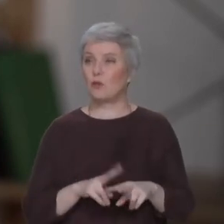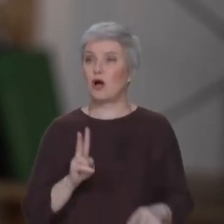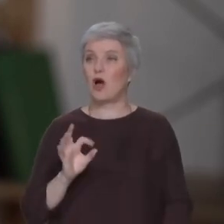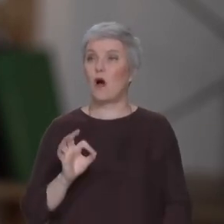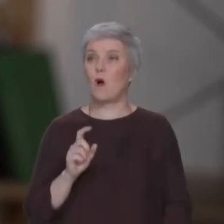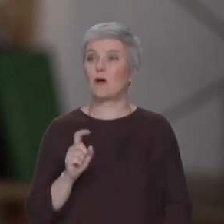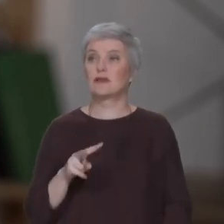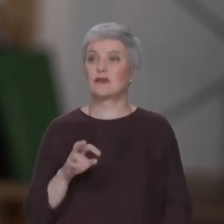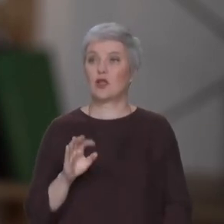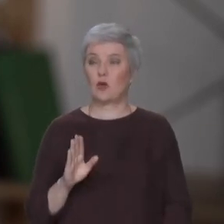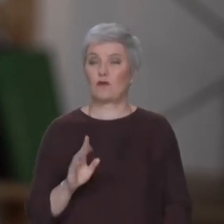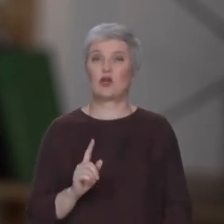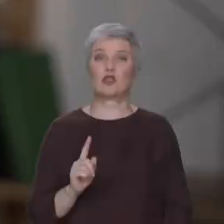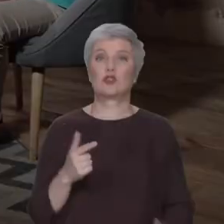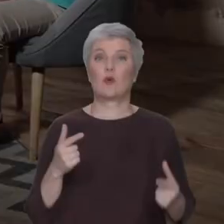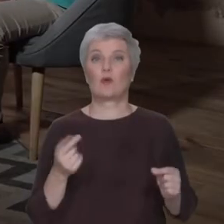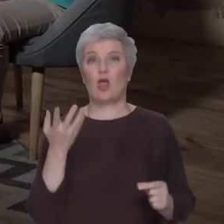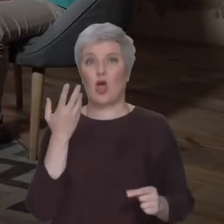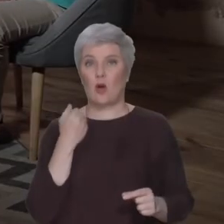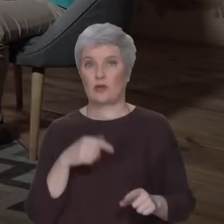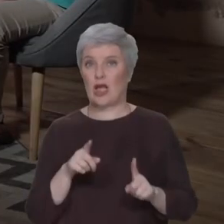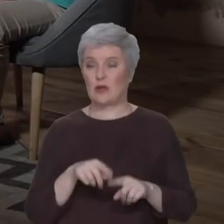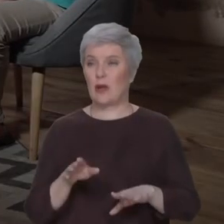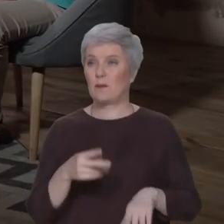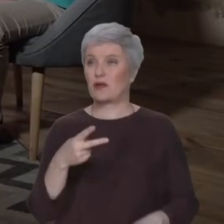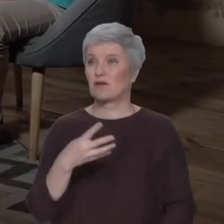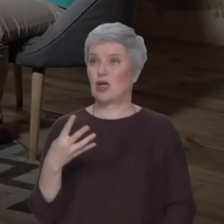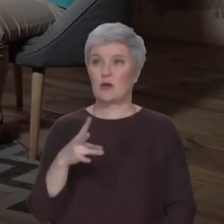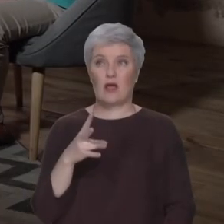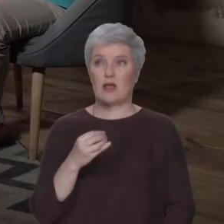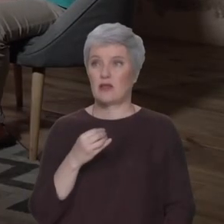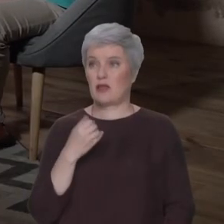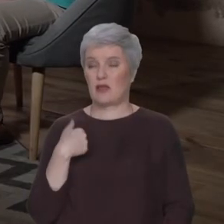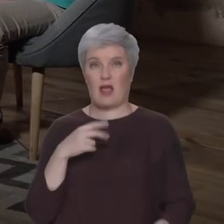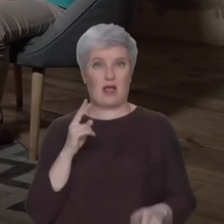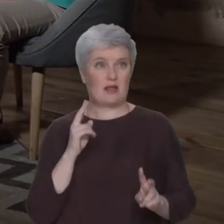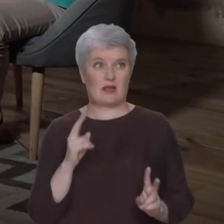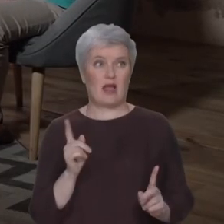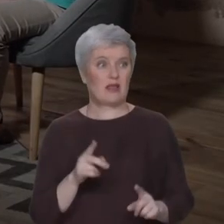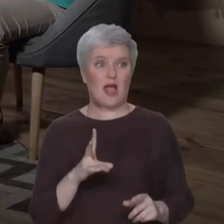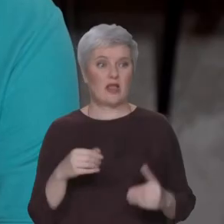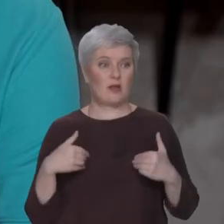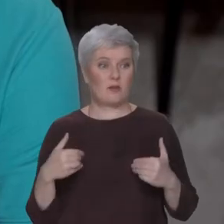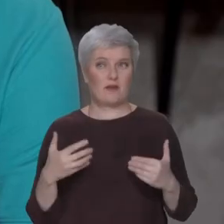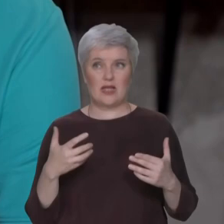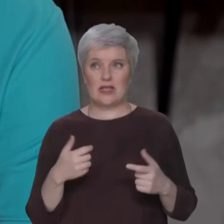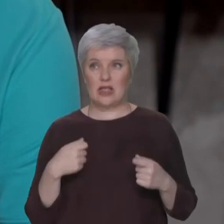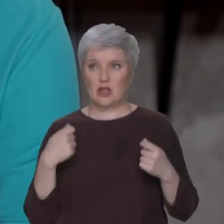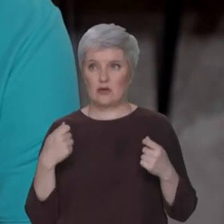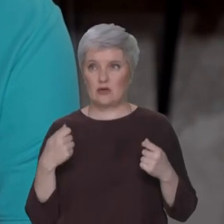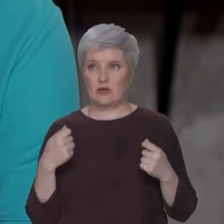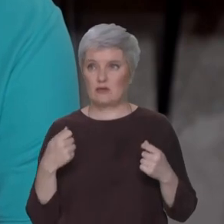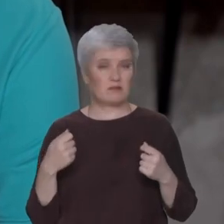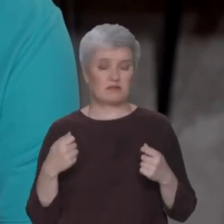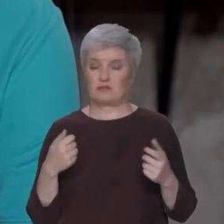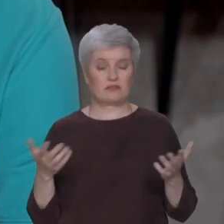де, коли», він після 24 лютого теж вам нічого не написав? Ні, нічого. Він навіть не знаю, він мене не привітав з днем народження, мені здається.